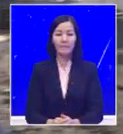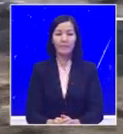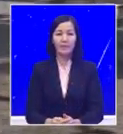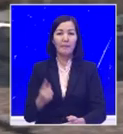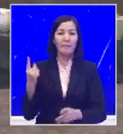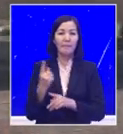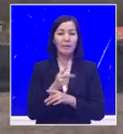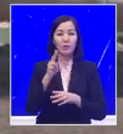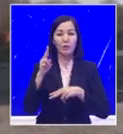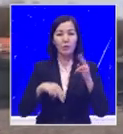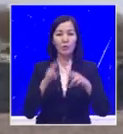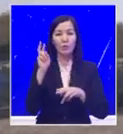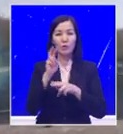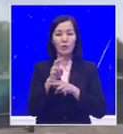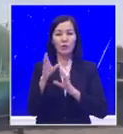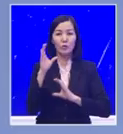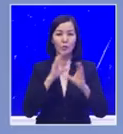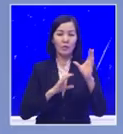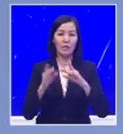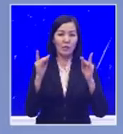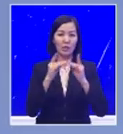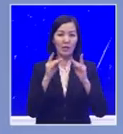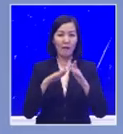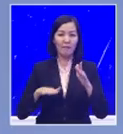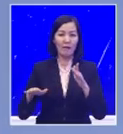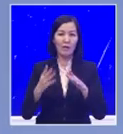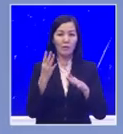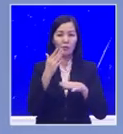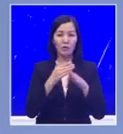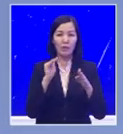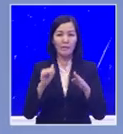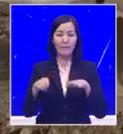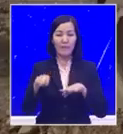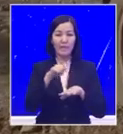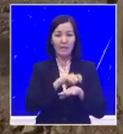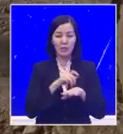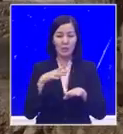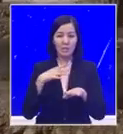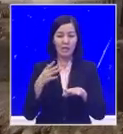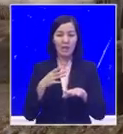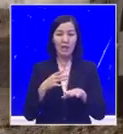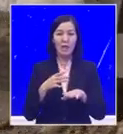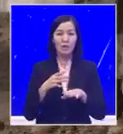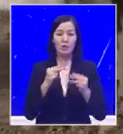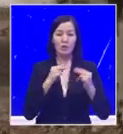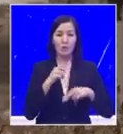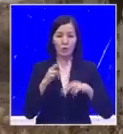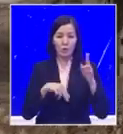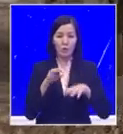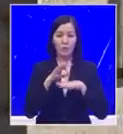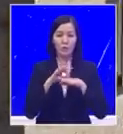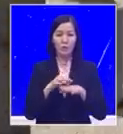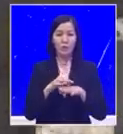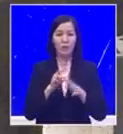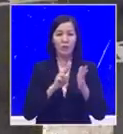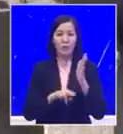Алғаш барған құрылыс орны студенттер жатақханасының алаңы. Мұнда 4,5 гектар жерде жұмыс қызу жүріп жатыр. 70 адам 30